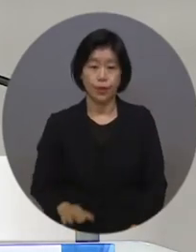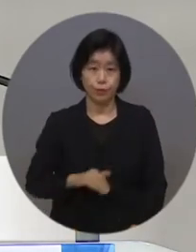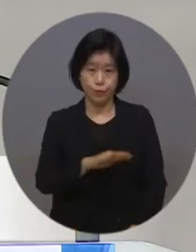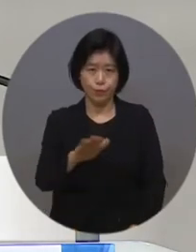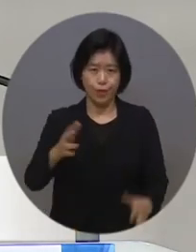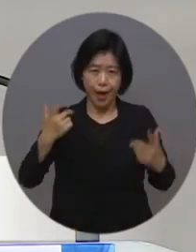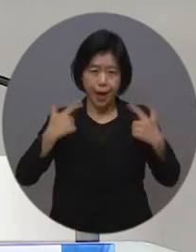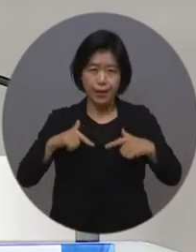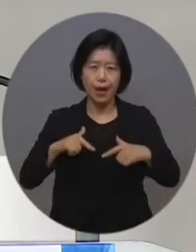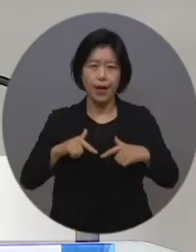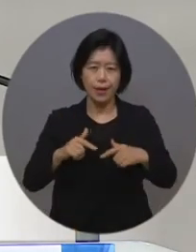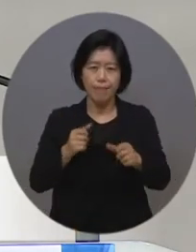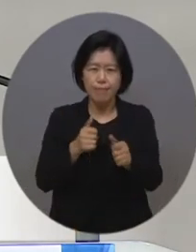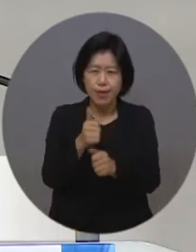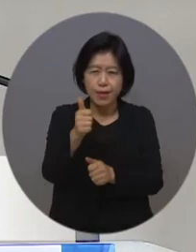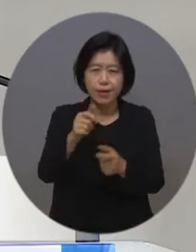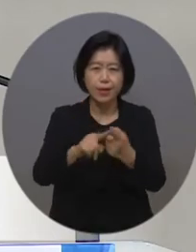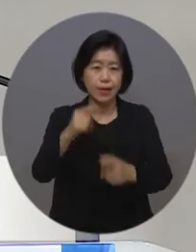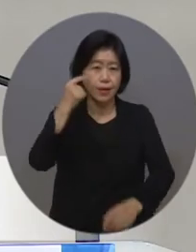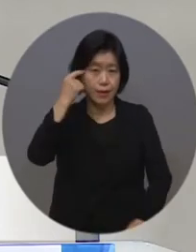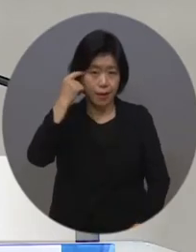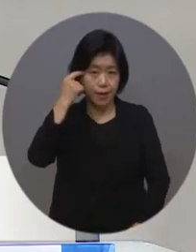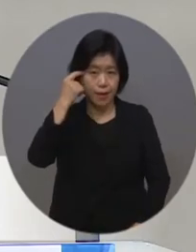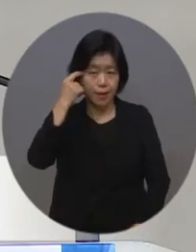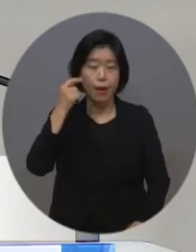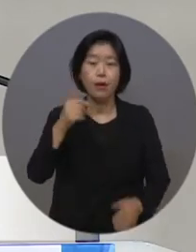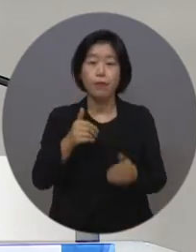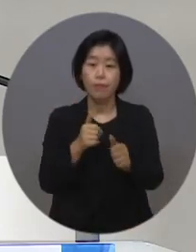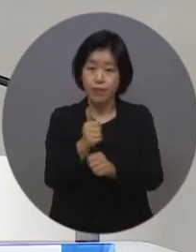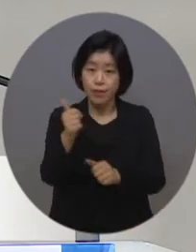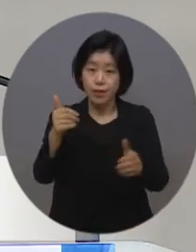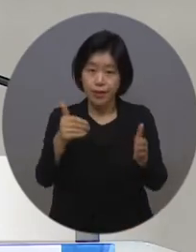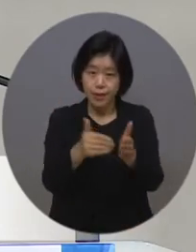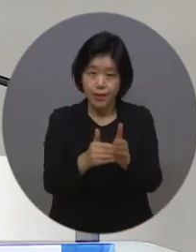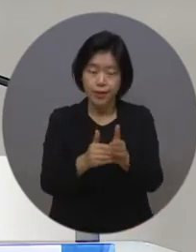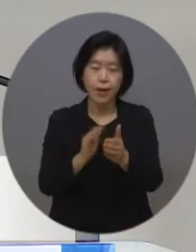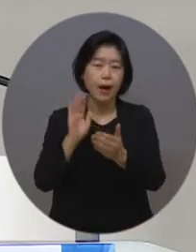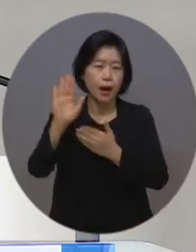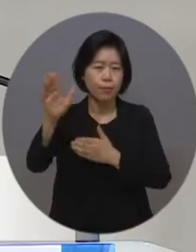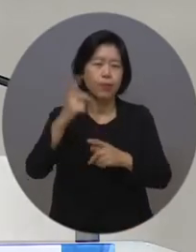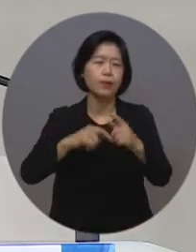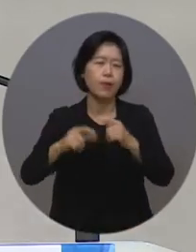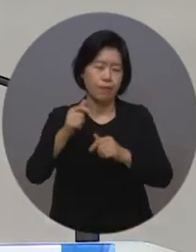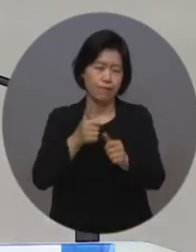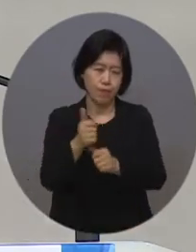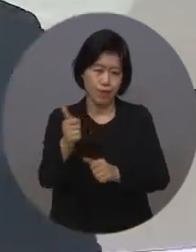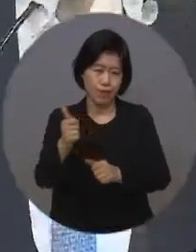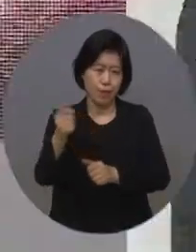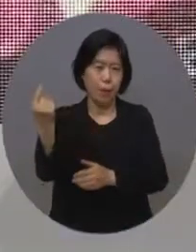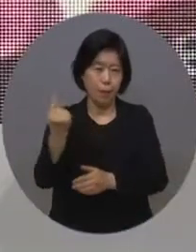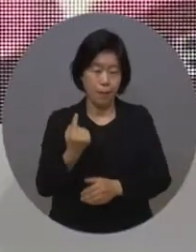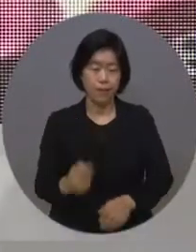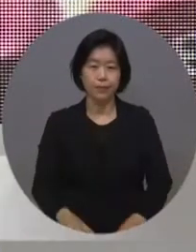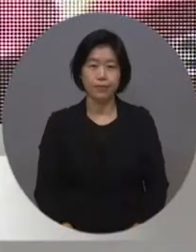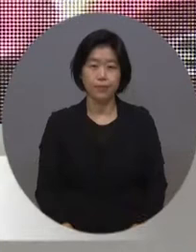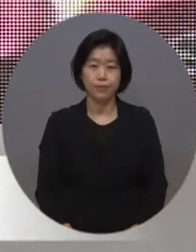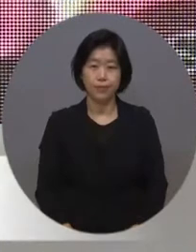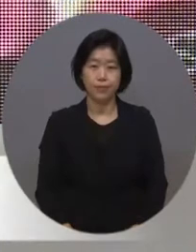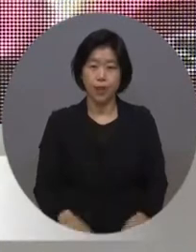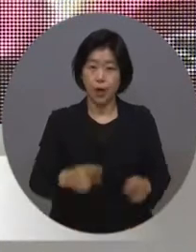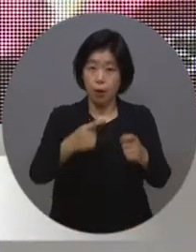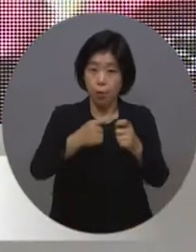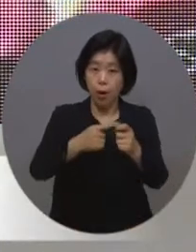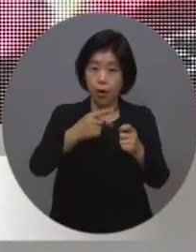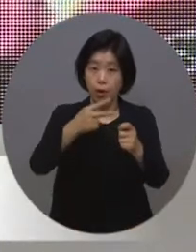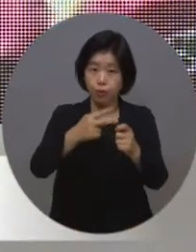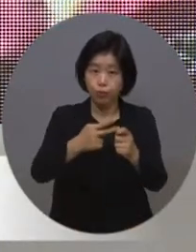우리는 늘 승리했고 또 한 번의 승리를 할 것입니다. 첫째도